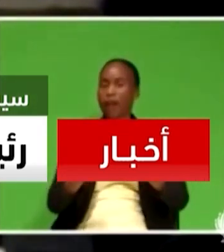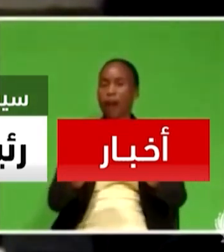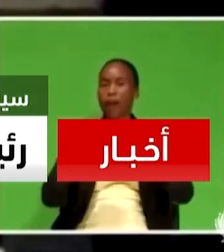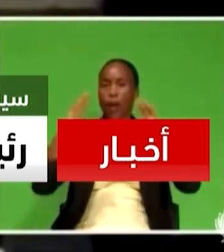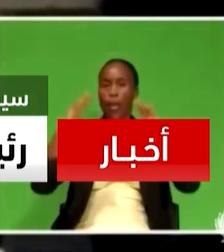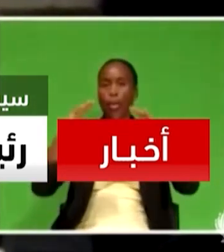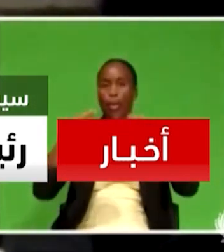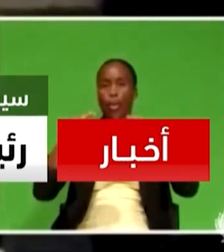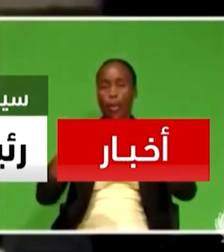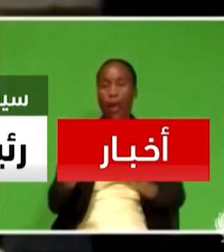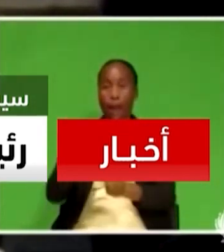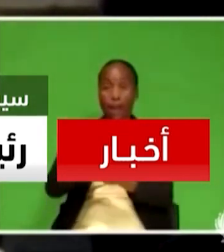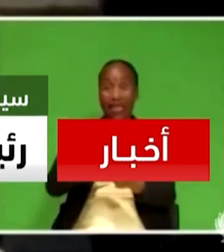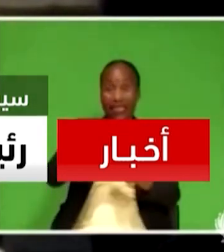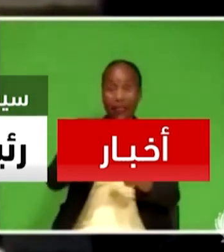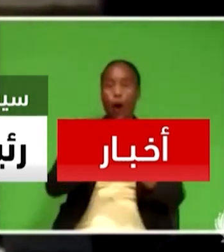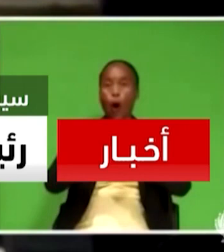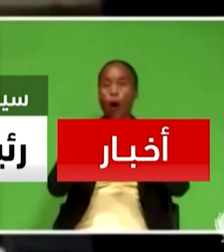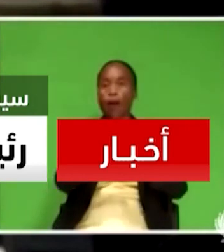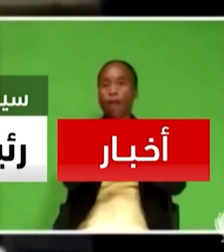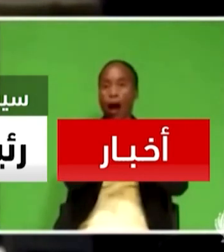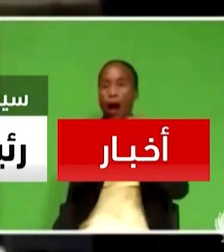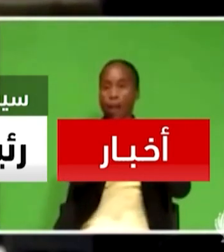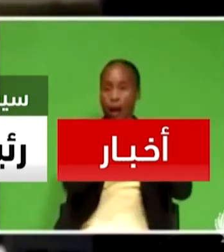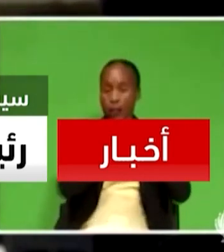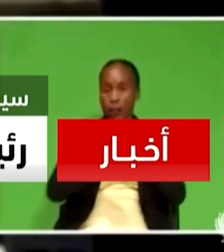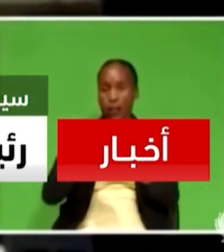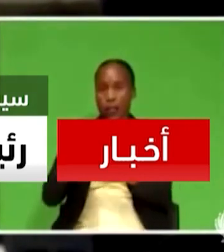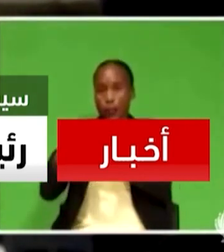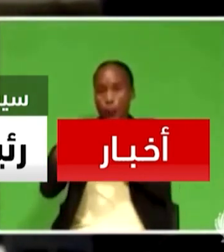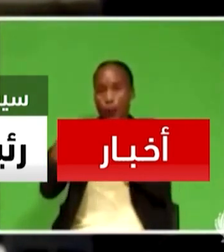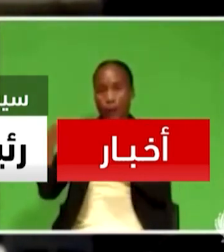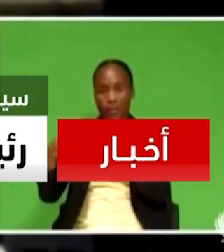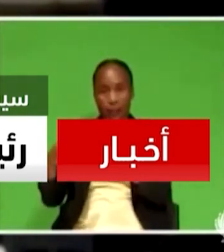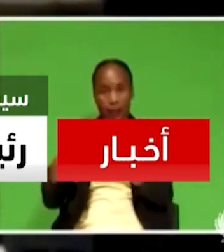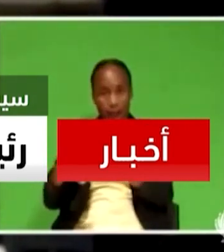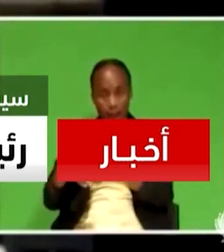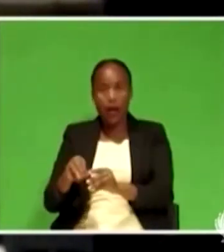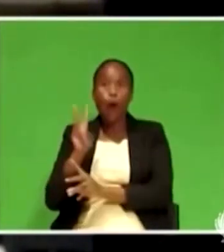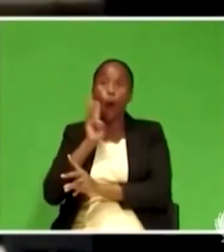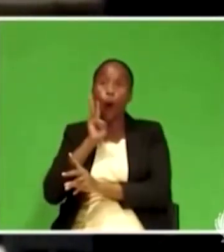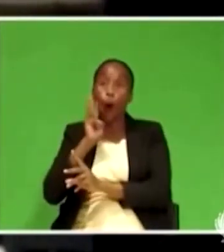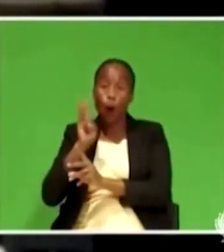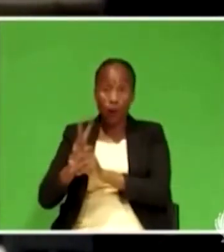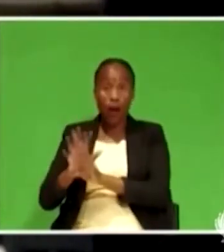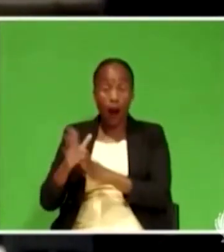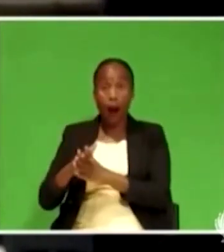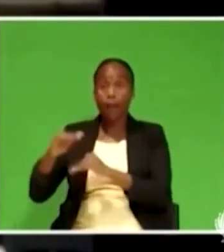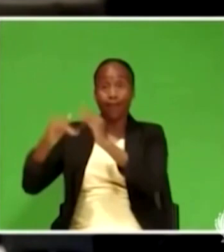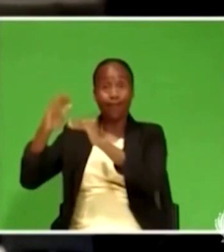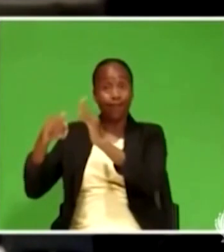ان نعمل على تقليل تاثير الازمه على المزارعين والشركات الصغيره والبنيه التحتيه